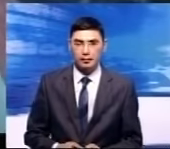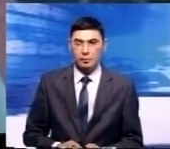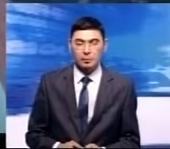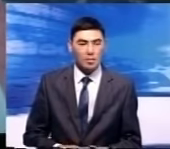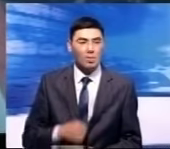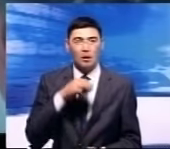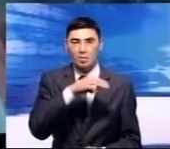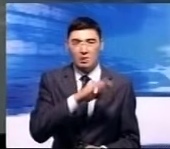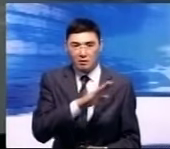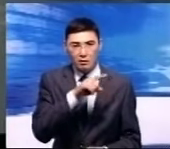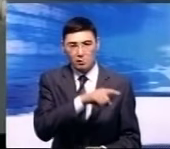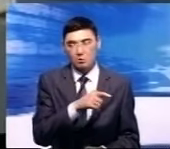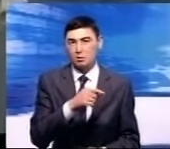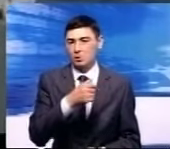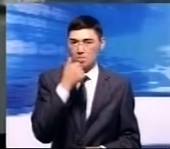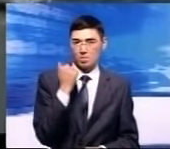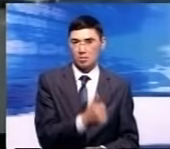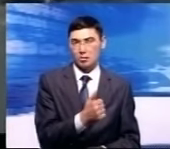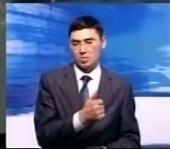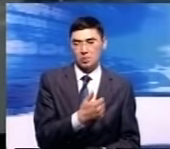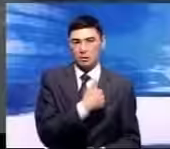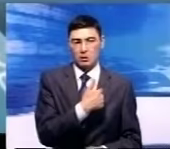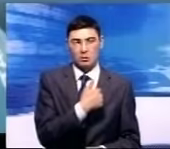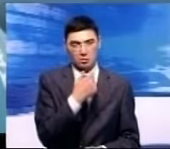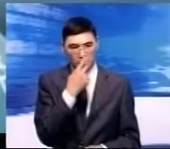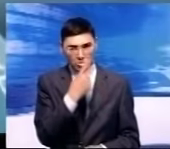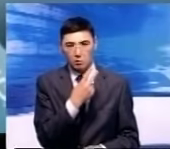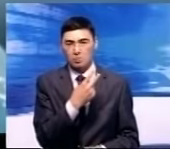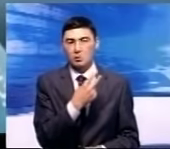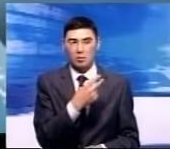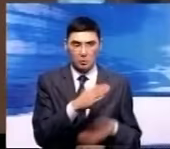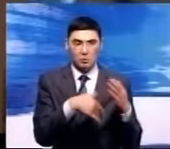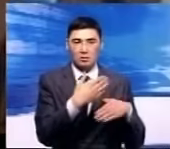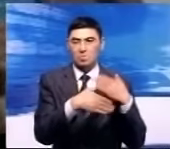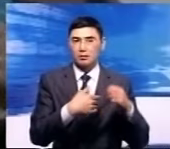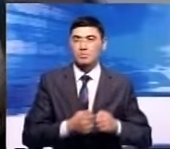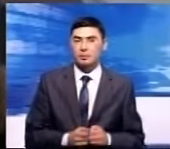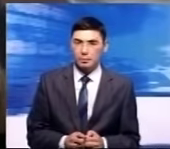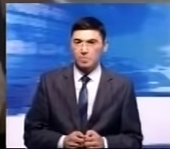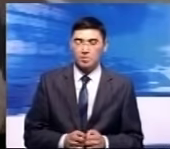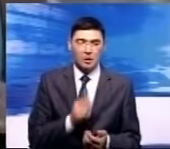конечно, там все мы можем узнать. Желаем процветания, развития, чтобы все было хорошо.